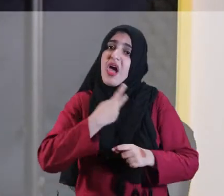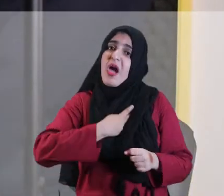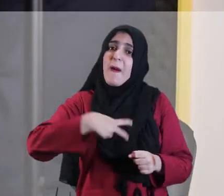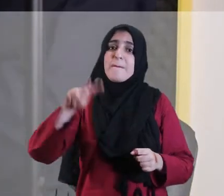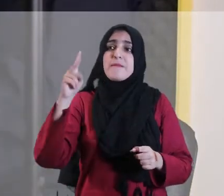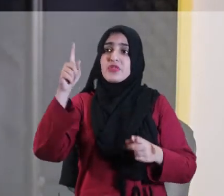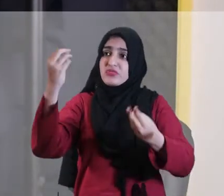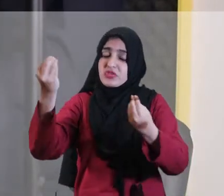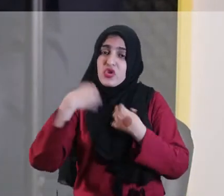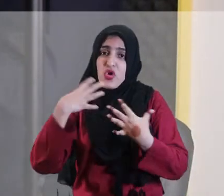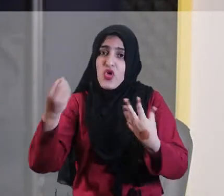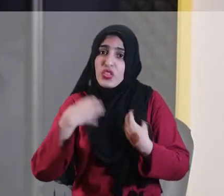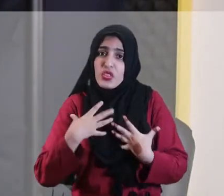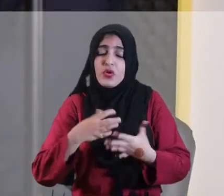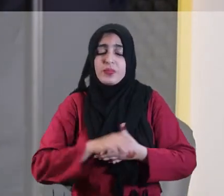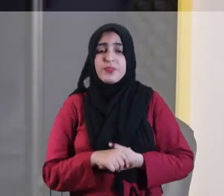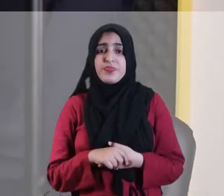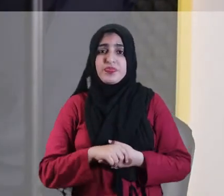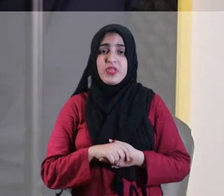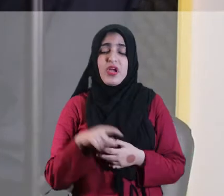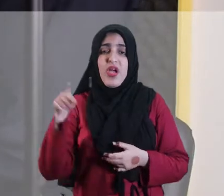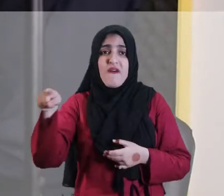से लेकर